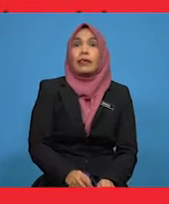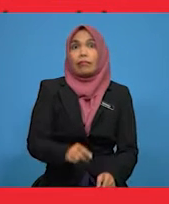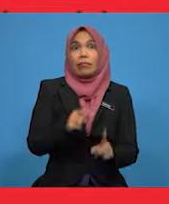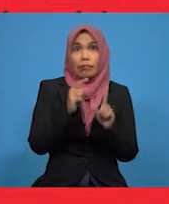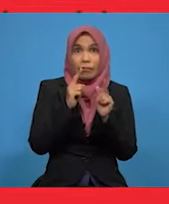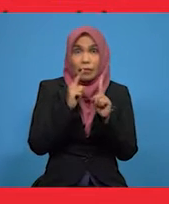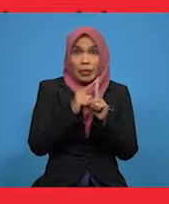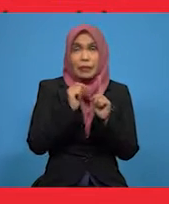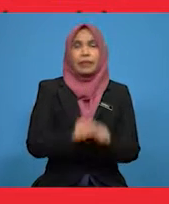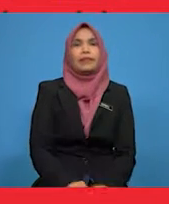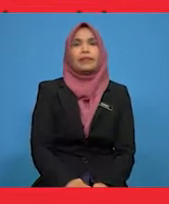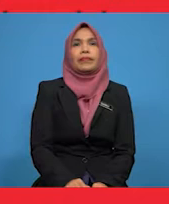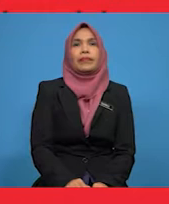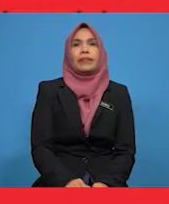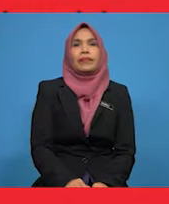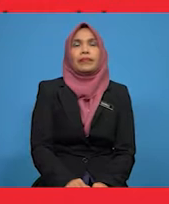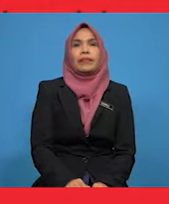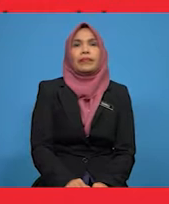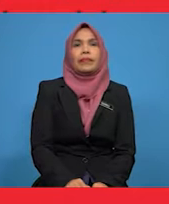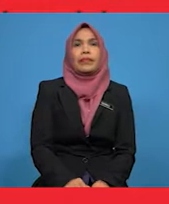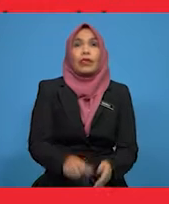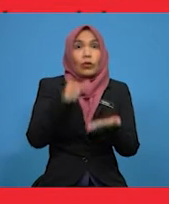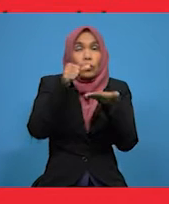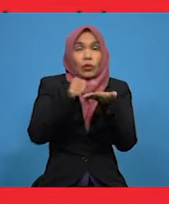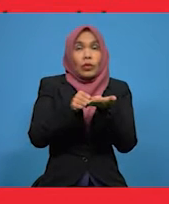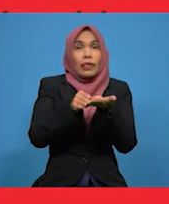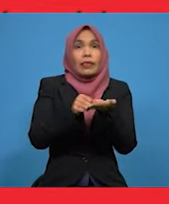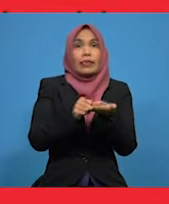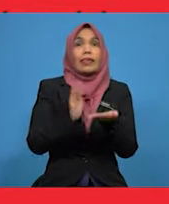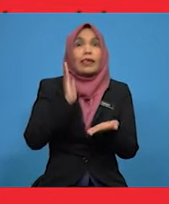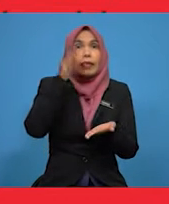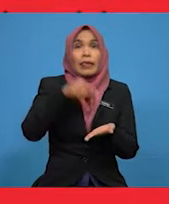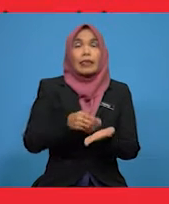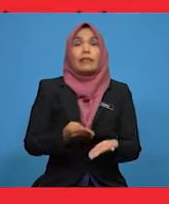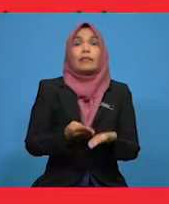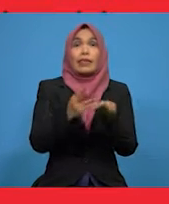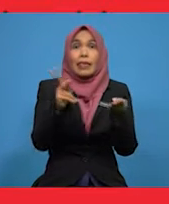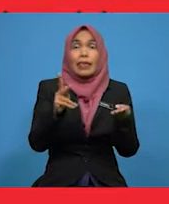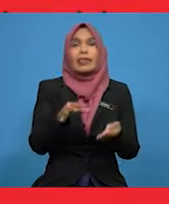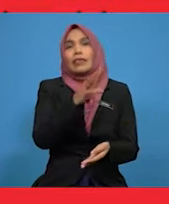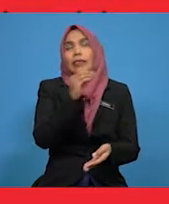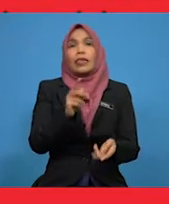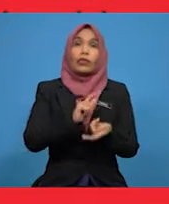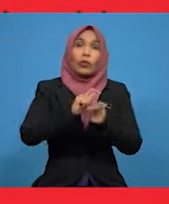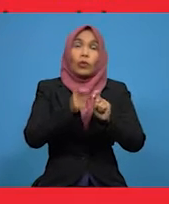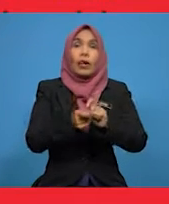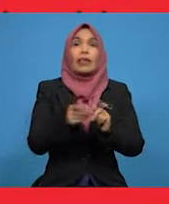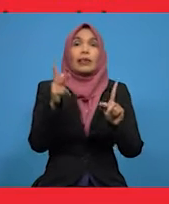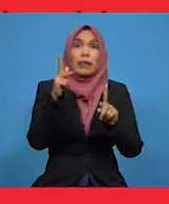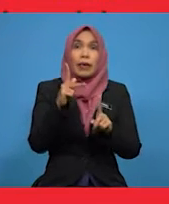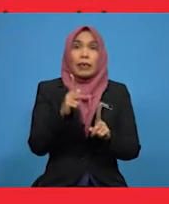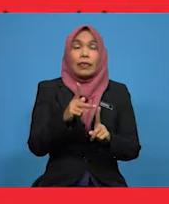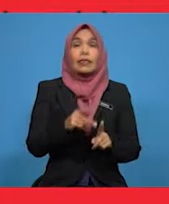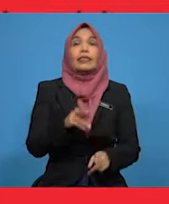kebenaran dengan alasan tidak diterima, surat amaran akan diberikan dan kad ditukarkan kepada kad berwarna